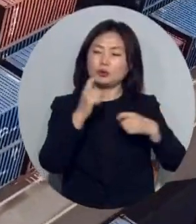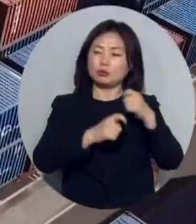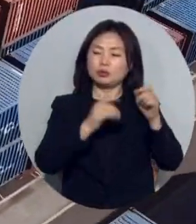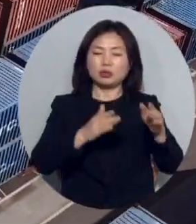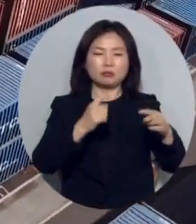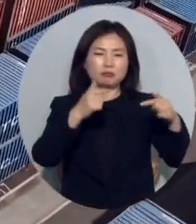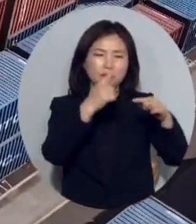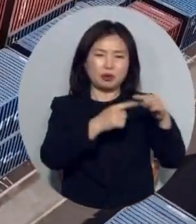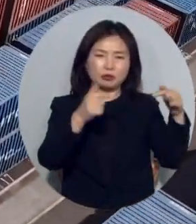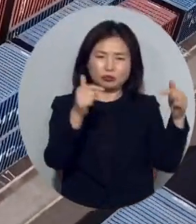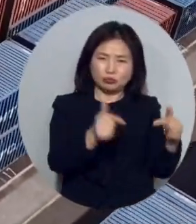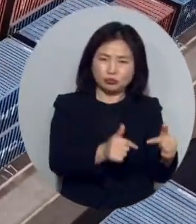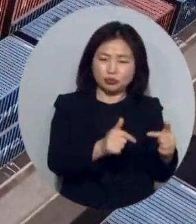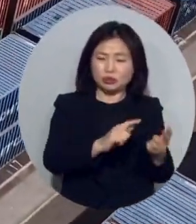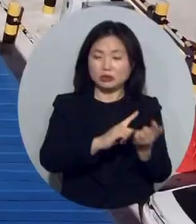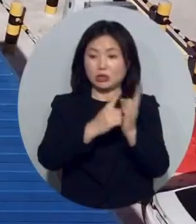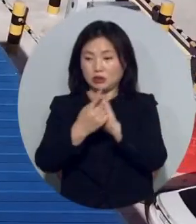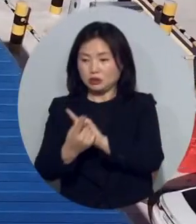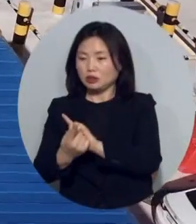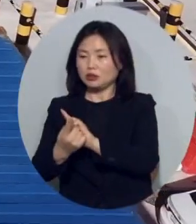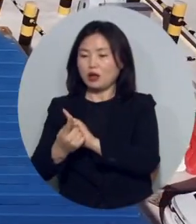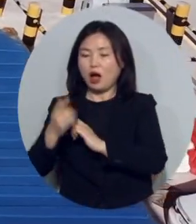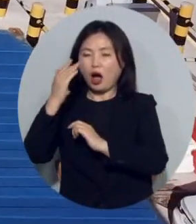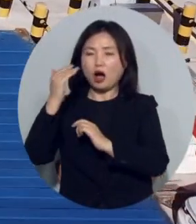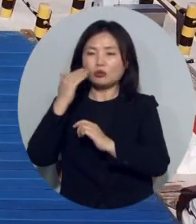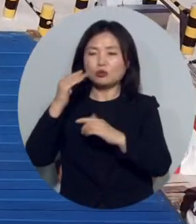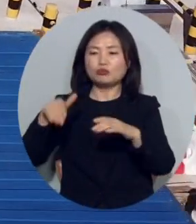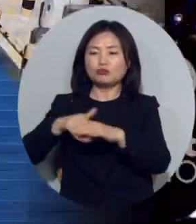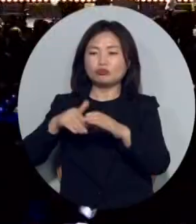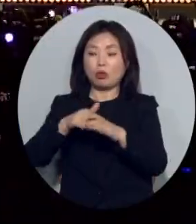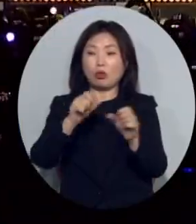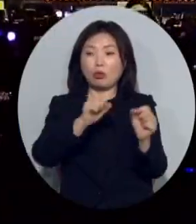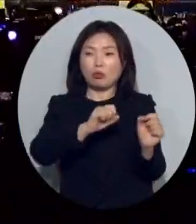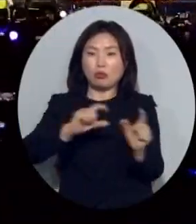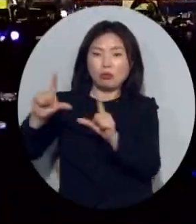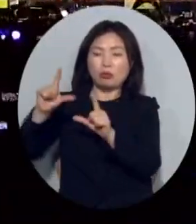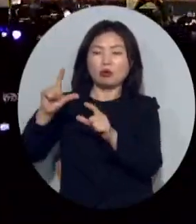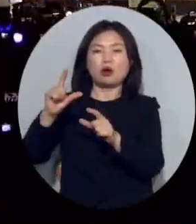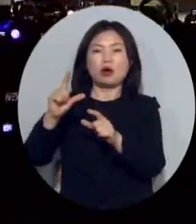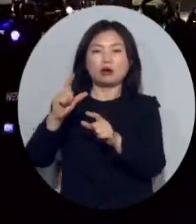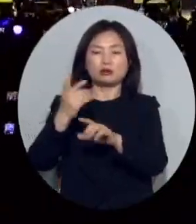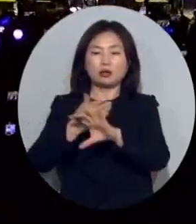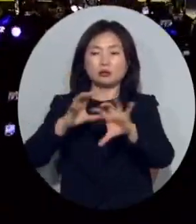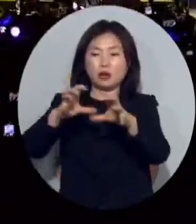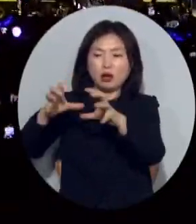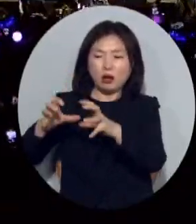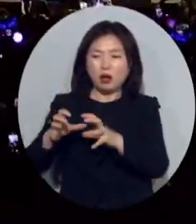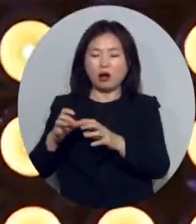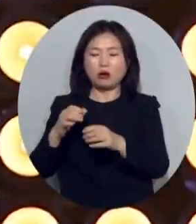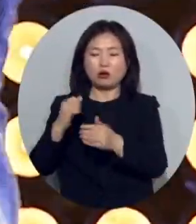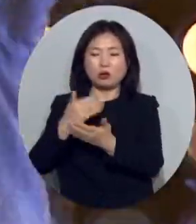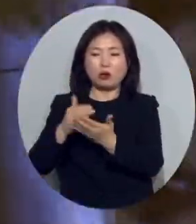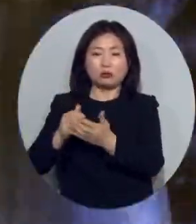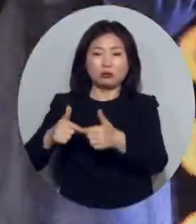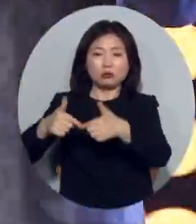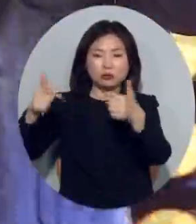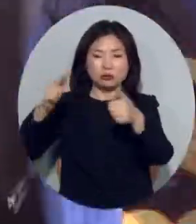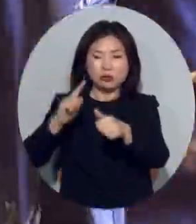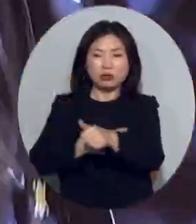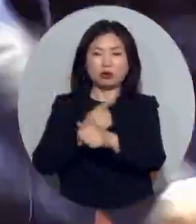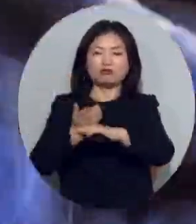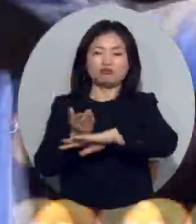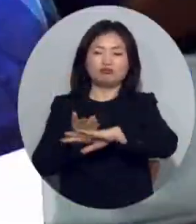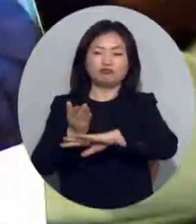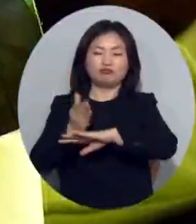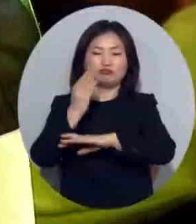새 절반 가까이 줄어든 대신 한국 문화가 선풍적으로 인기를 끈 다른 국가들 비중이 커지면서 수출